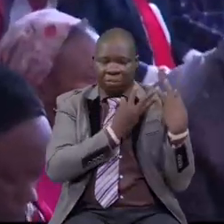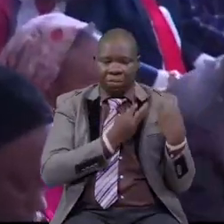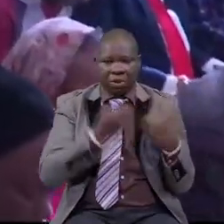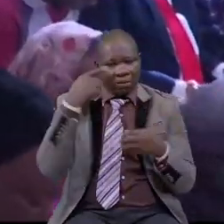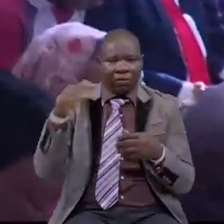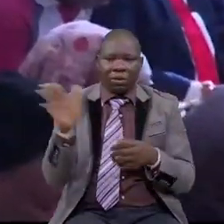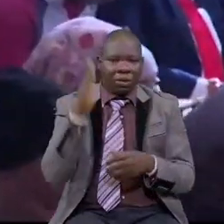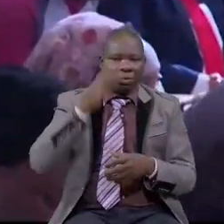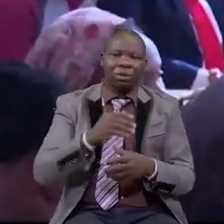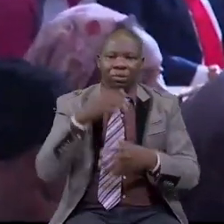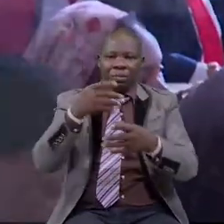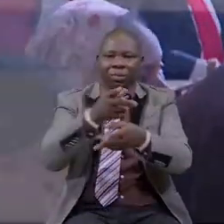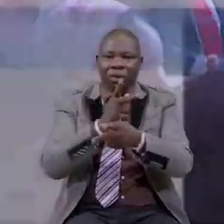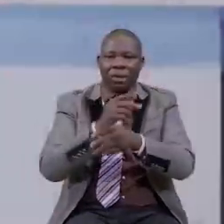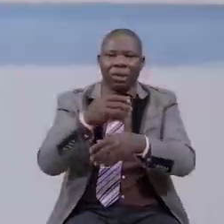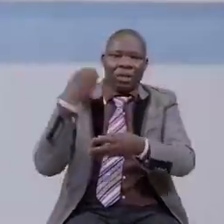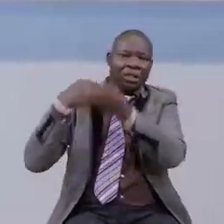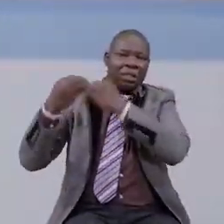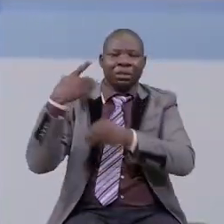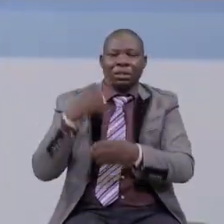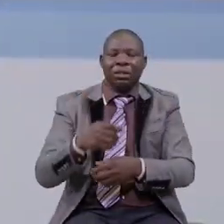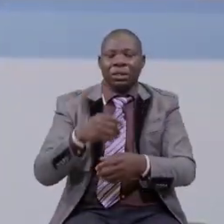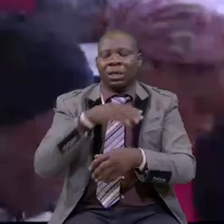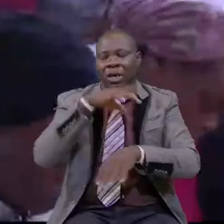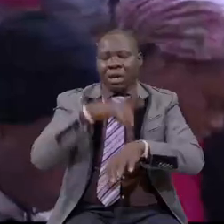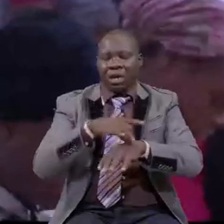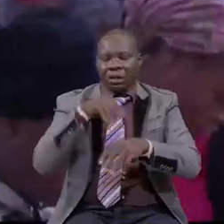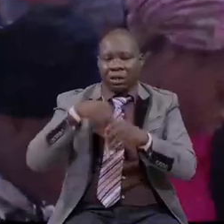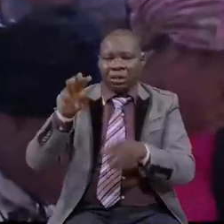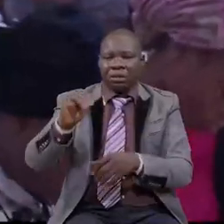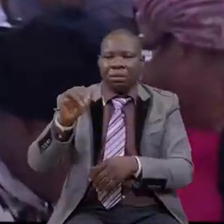Heureux, les débonnaires, quand ils hériteront la terre.